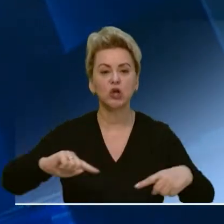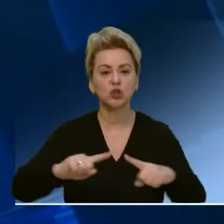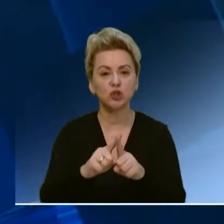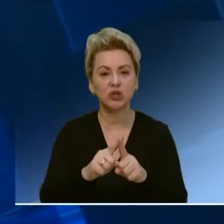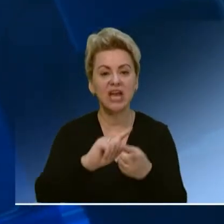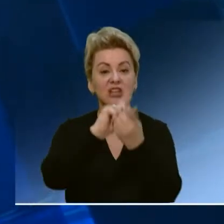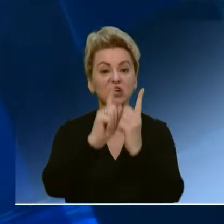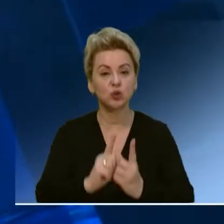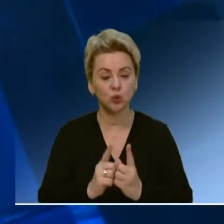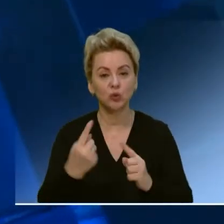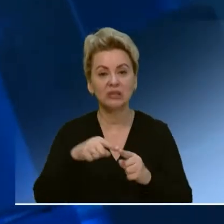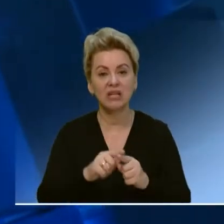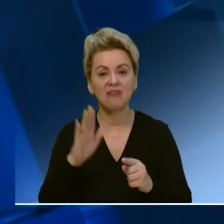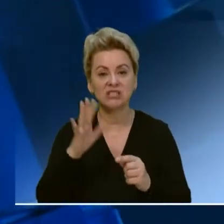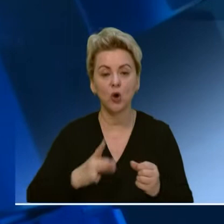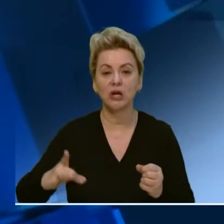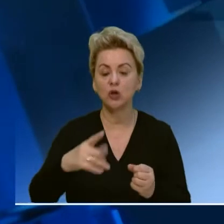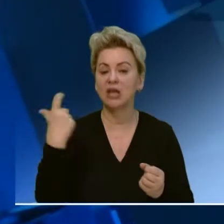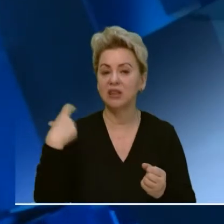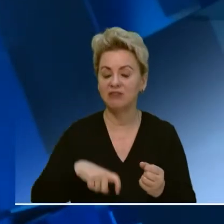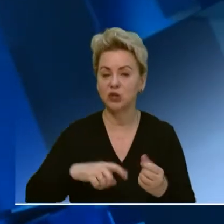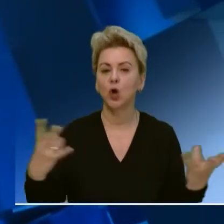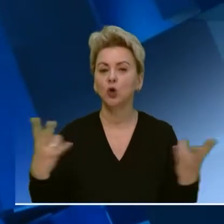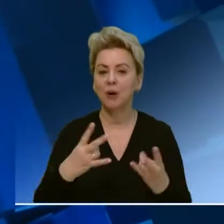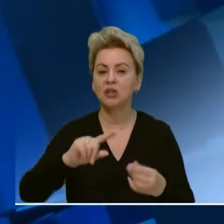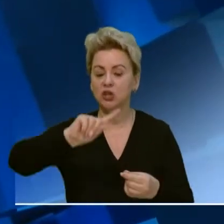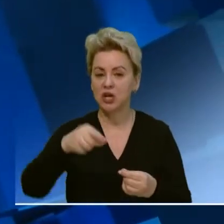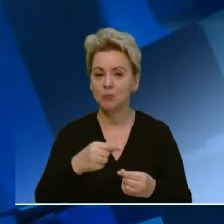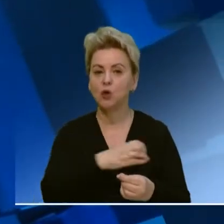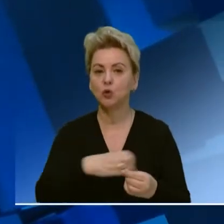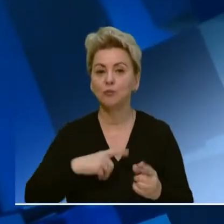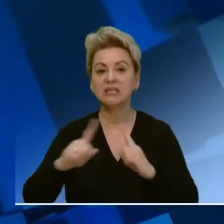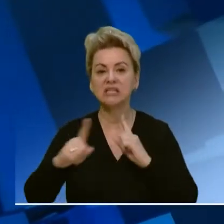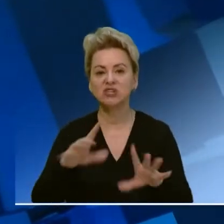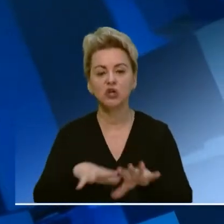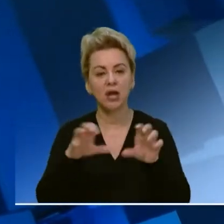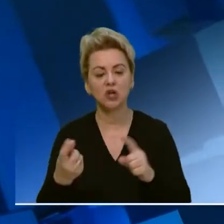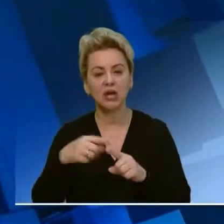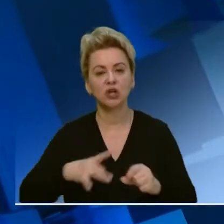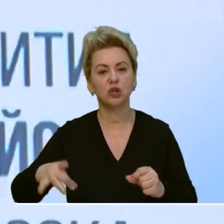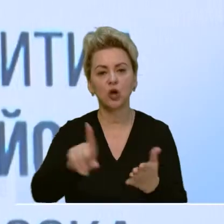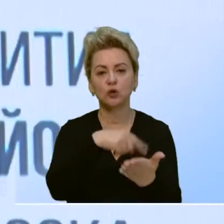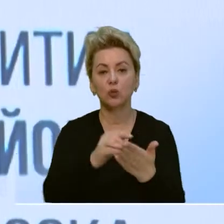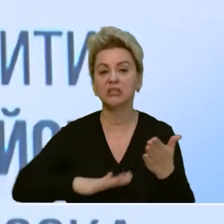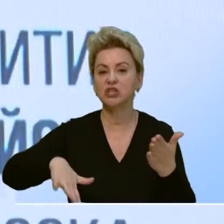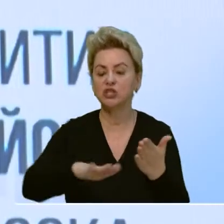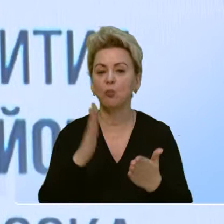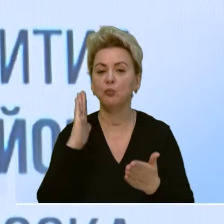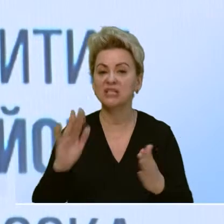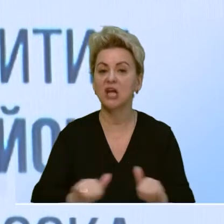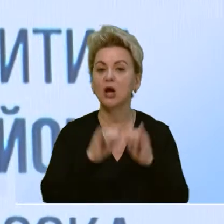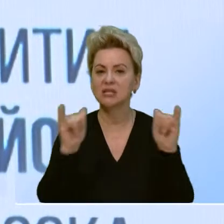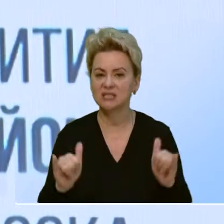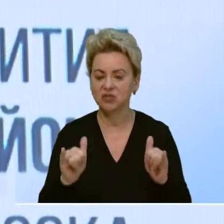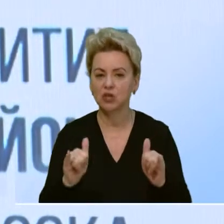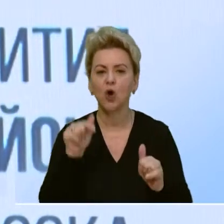инженерной инфраструктуры для восточного района Новочеркасска потребовал губернатор на совещании в правительстве. Этот район города – территория перспективного